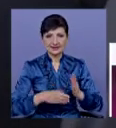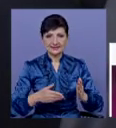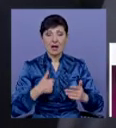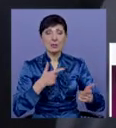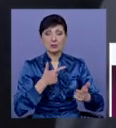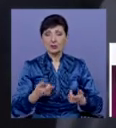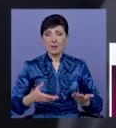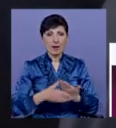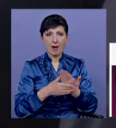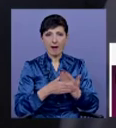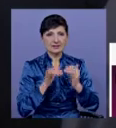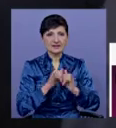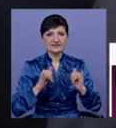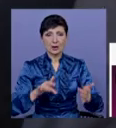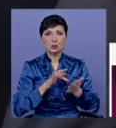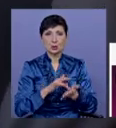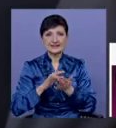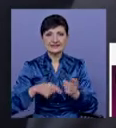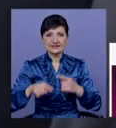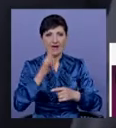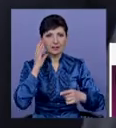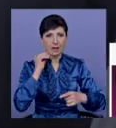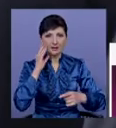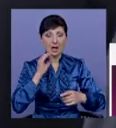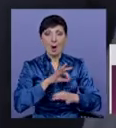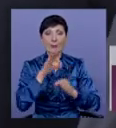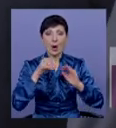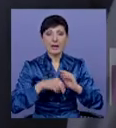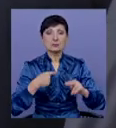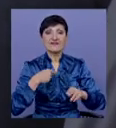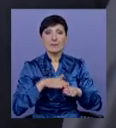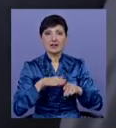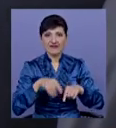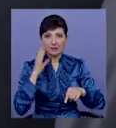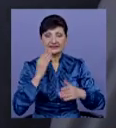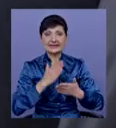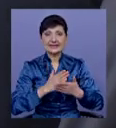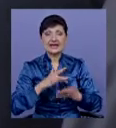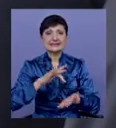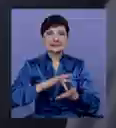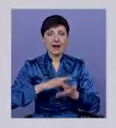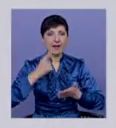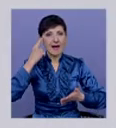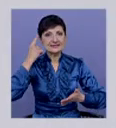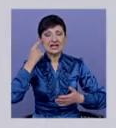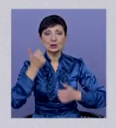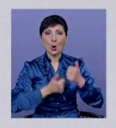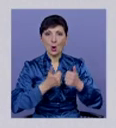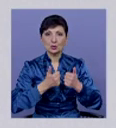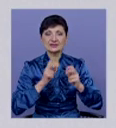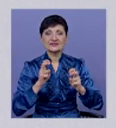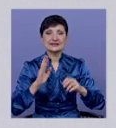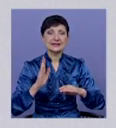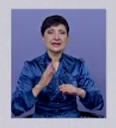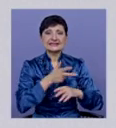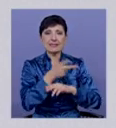готовы помогать развивать туристический потенциал. Среди проектов, которые мы реализуем в Алматы, есть центрально-азиатский конкурс «Снять за